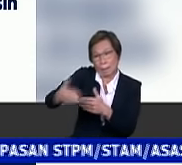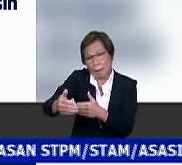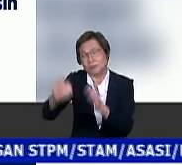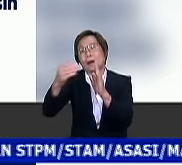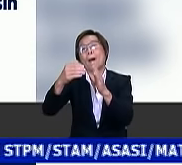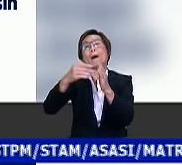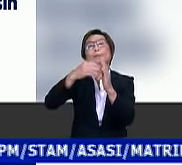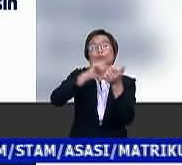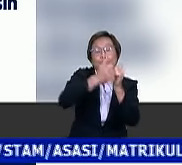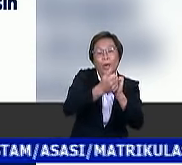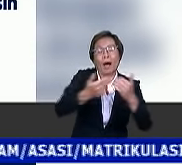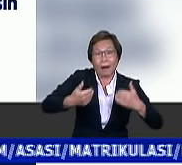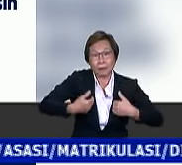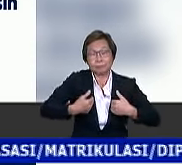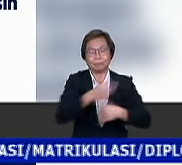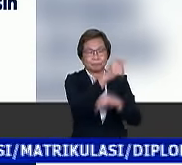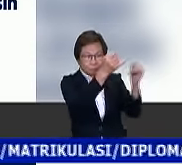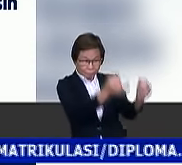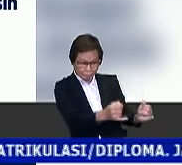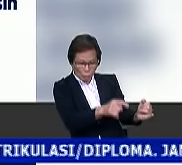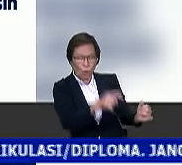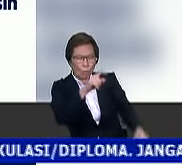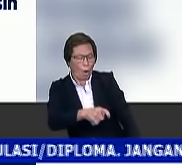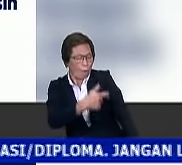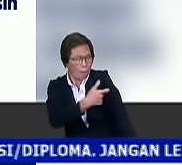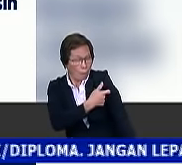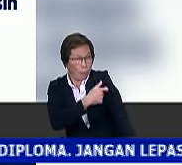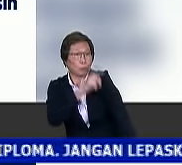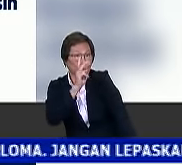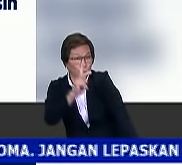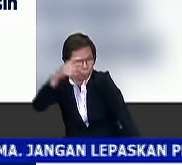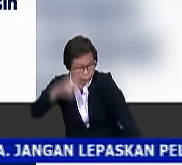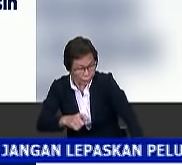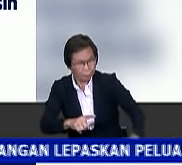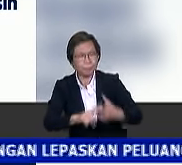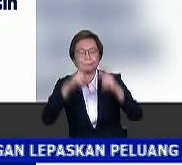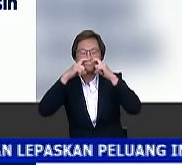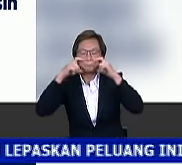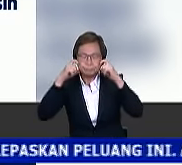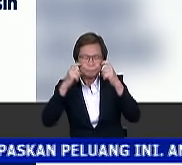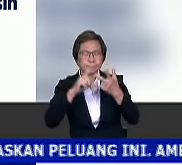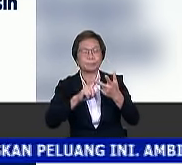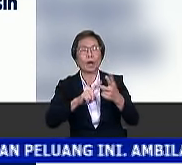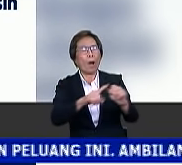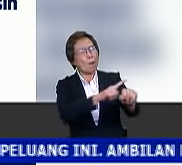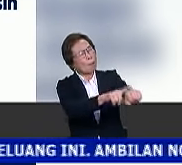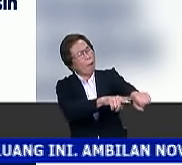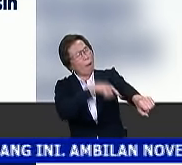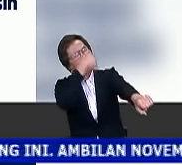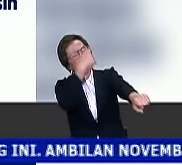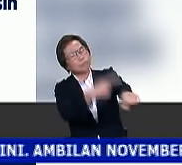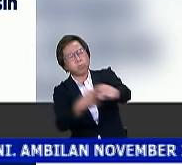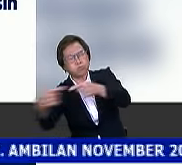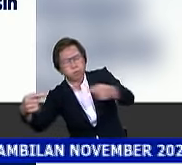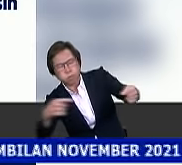acara diadakan. Individu tersebut perlu menerima vaksinasi lengkap, memakai pelitup muka sepanjang perlawanan